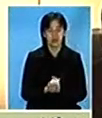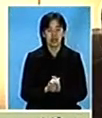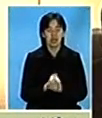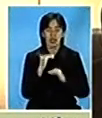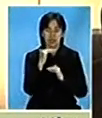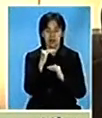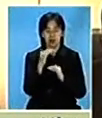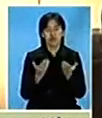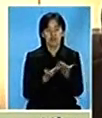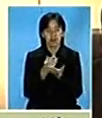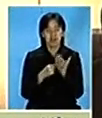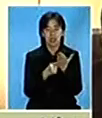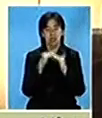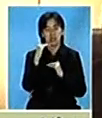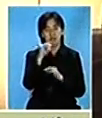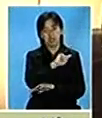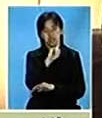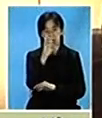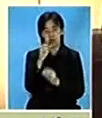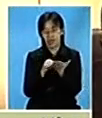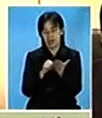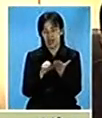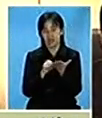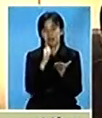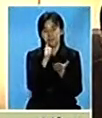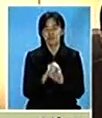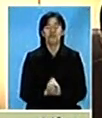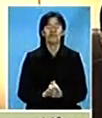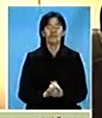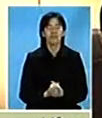ให้มีการแปรยติภายใน7วันนั้น